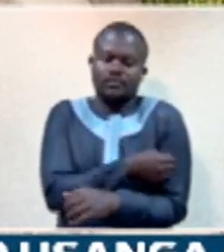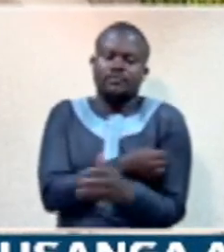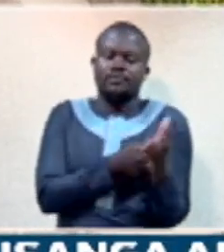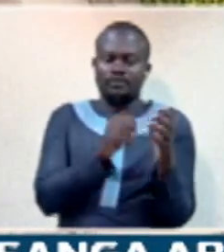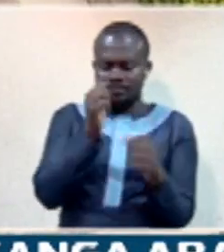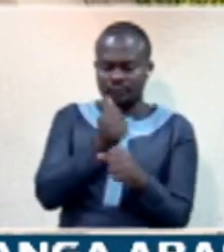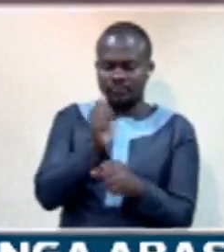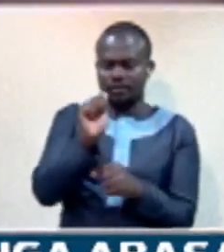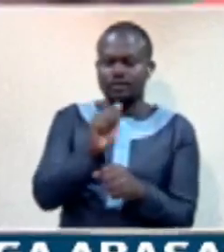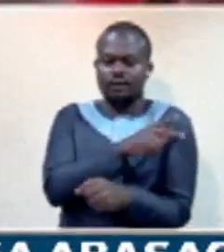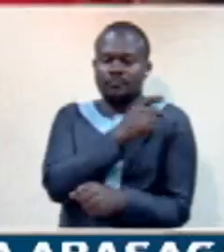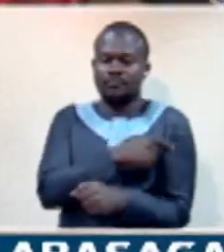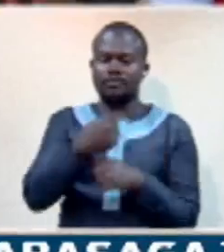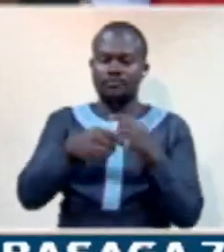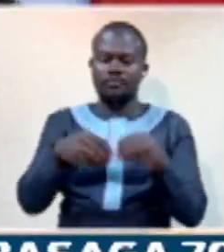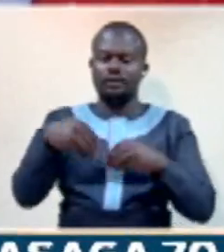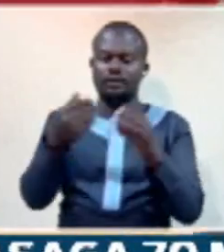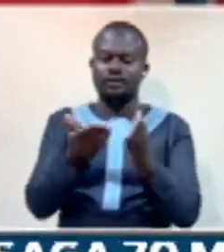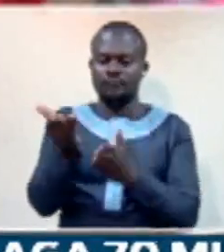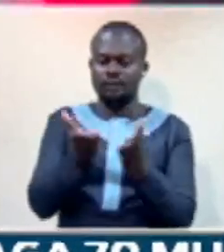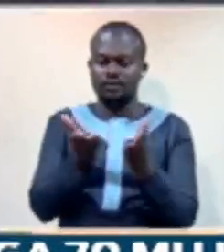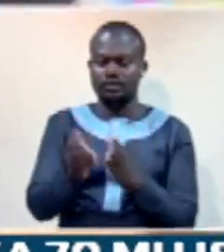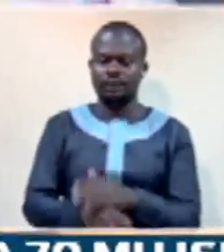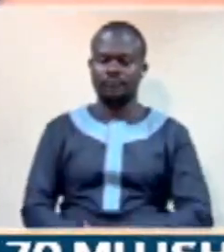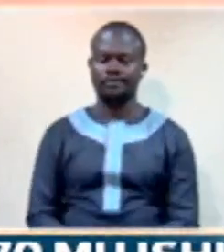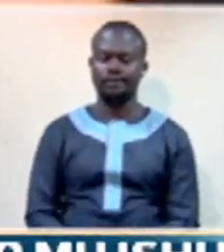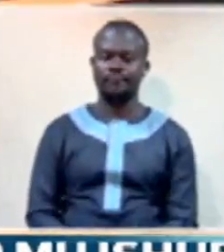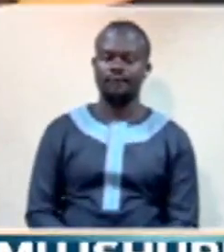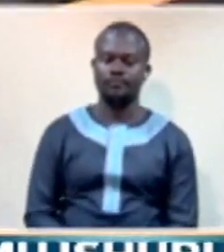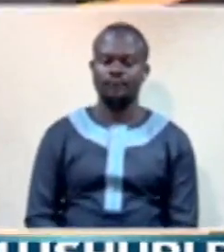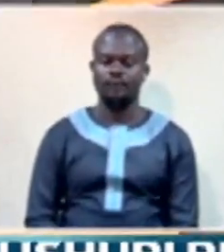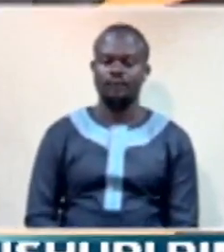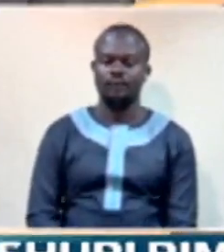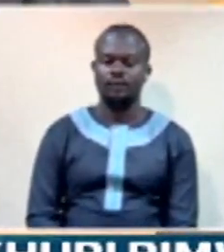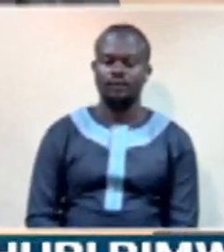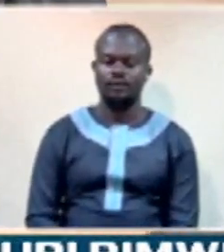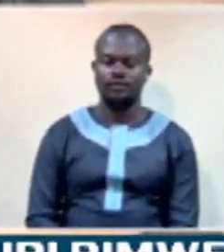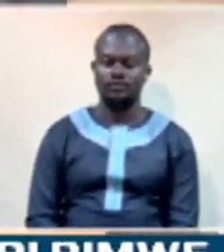ayabikorana za farumasi bikomeza gutanga serivisi. Divin Uwayo, Televiziyo Rwanda.